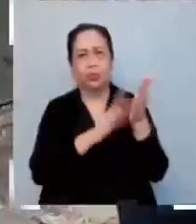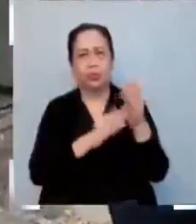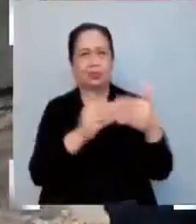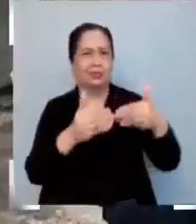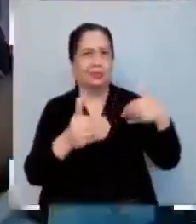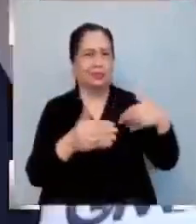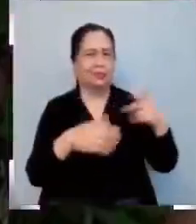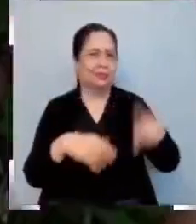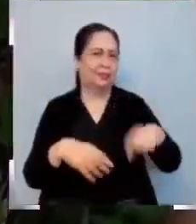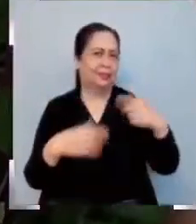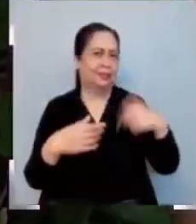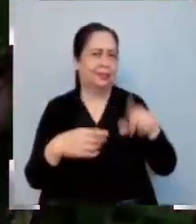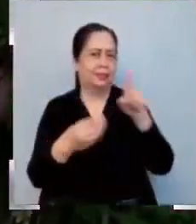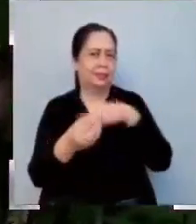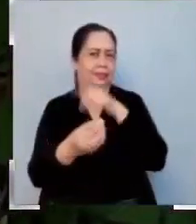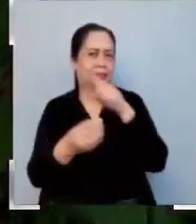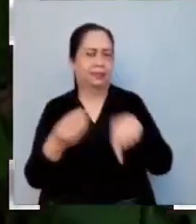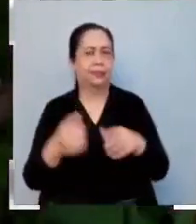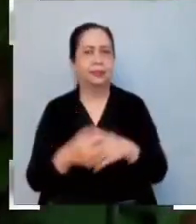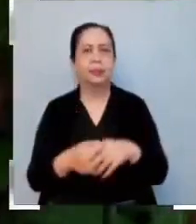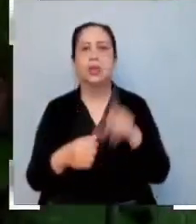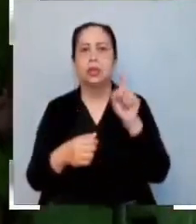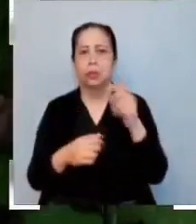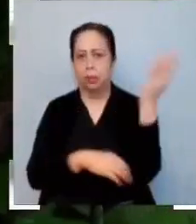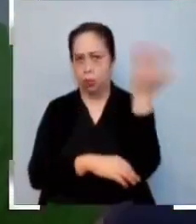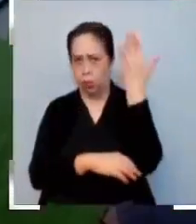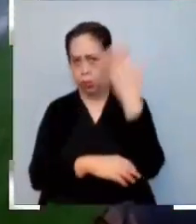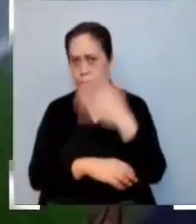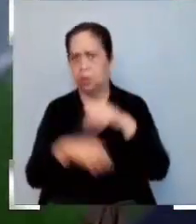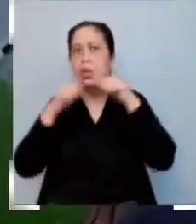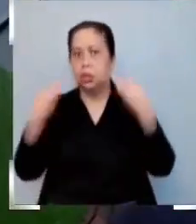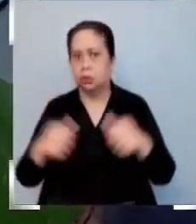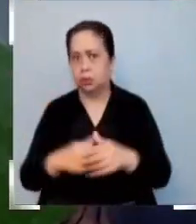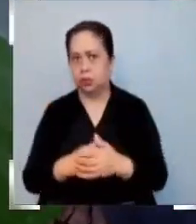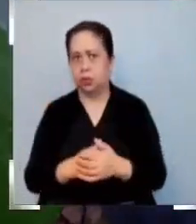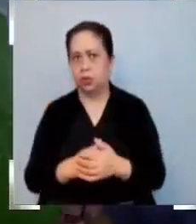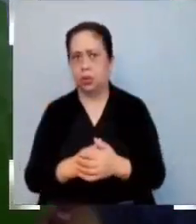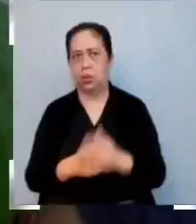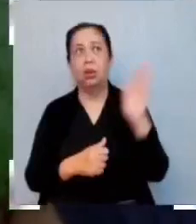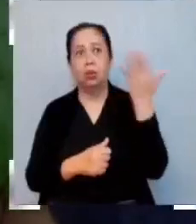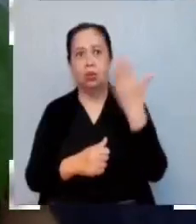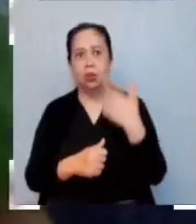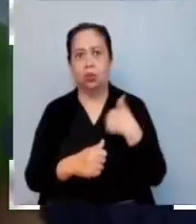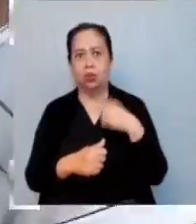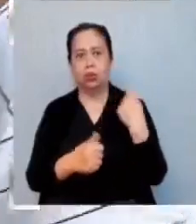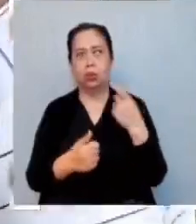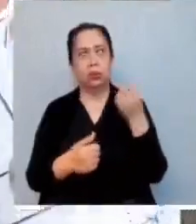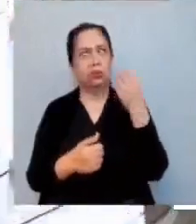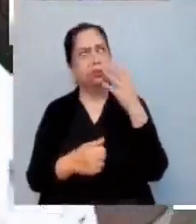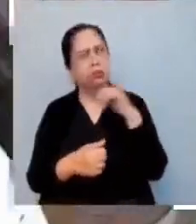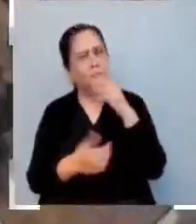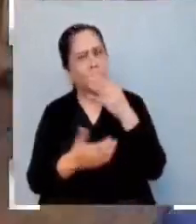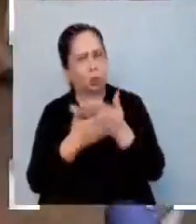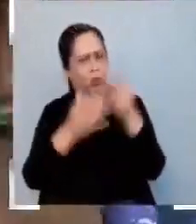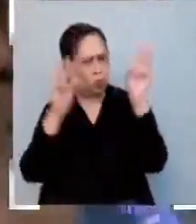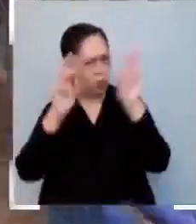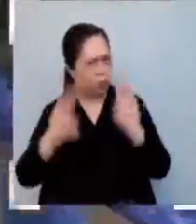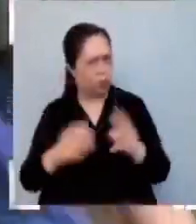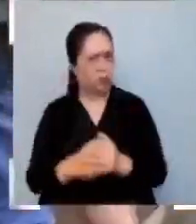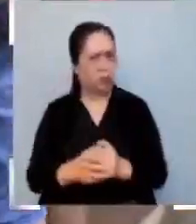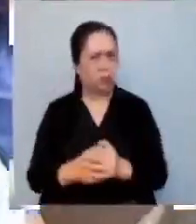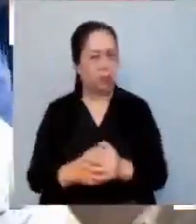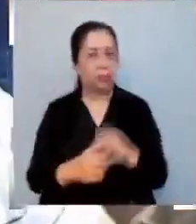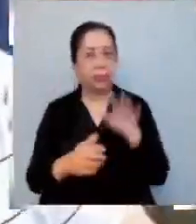ang kanselasyon. Dapat umaga pa lang nag-announce na. Umaga pa lang pong pangitan ng panahon eh. Ang mga inabutan naman